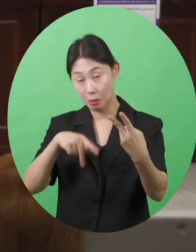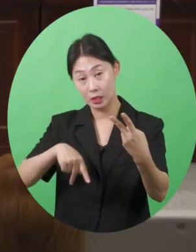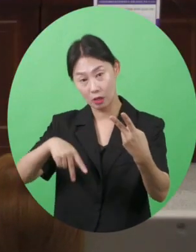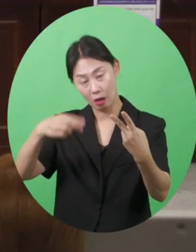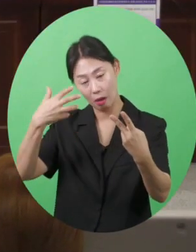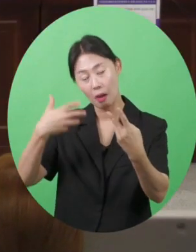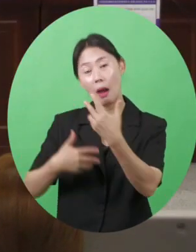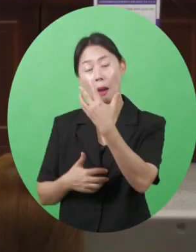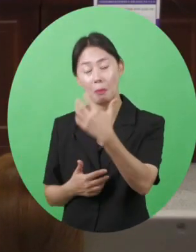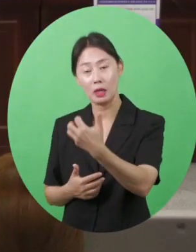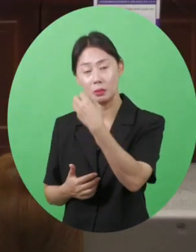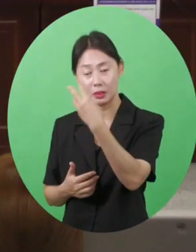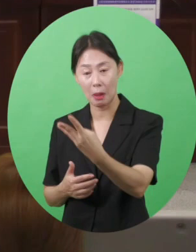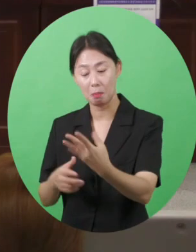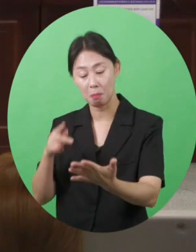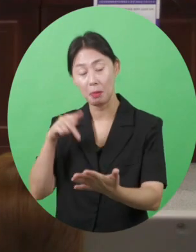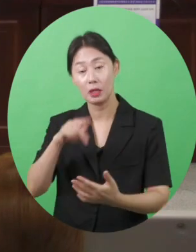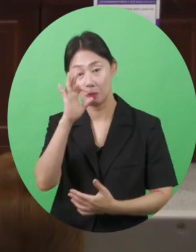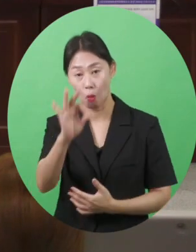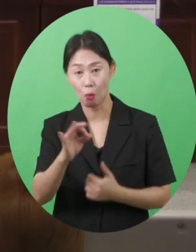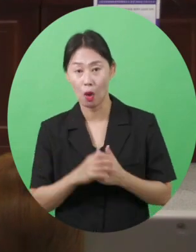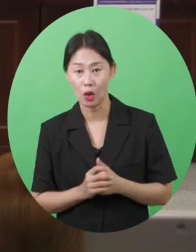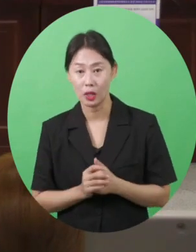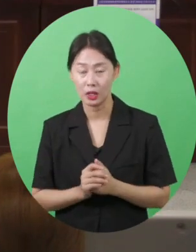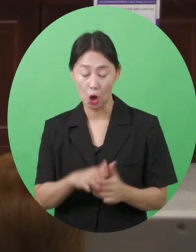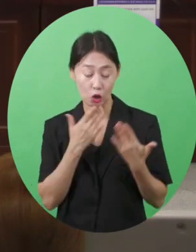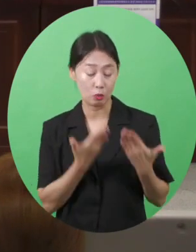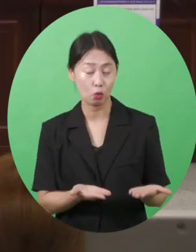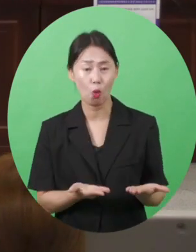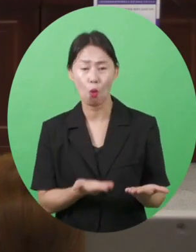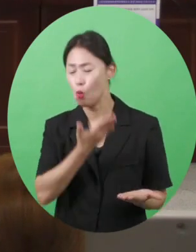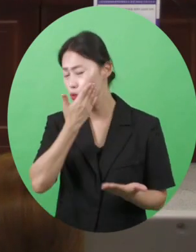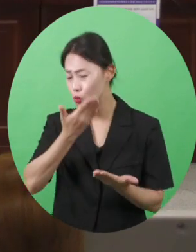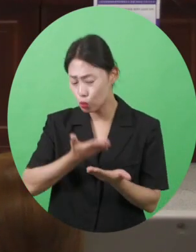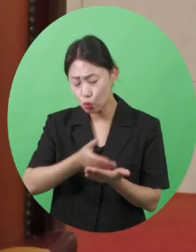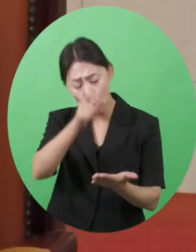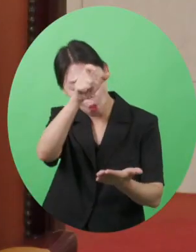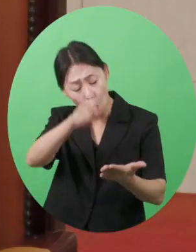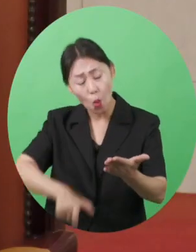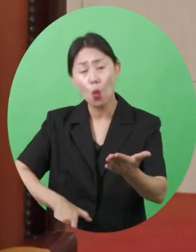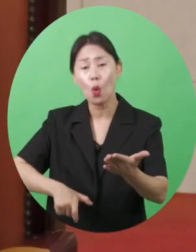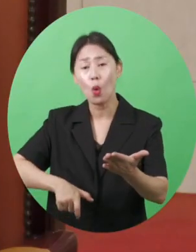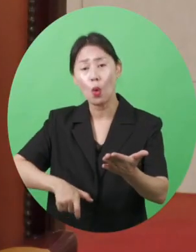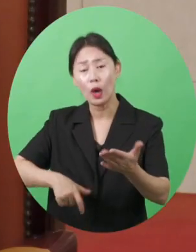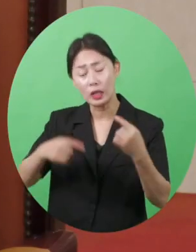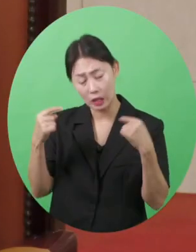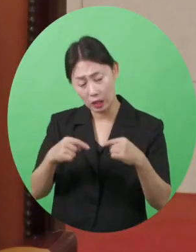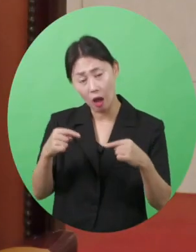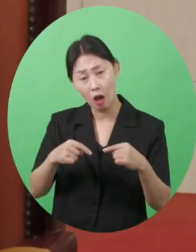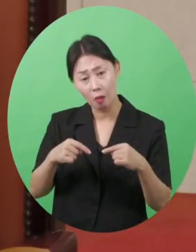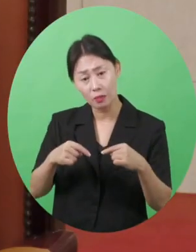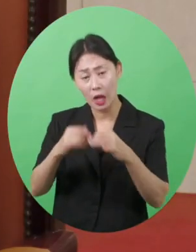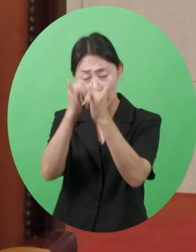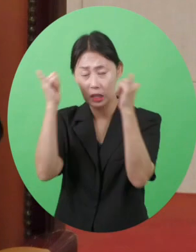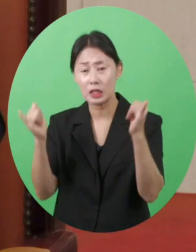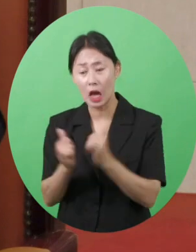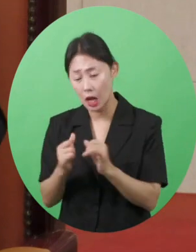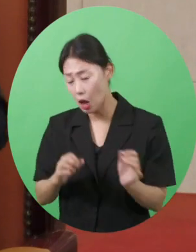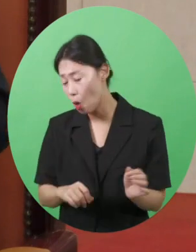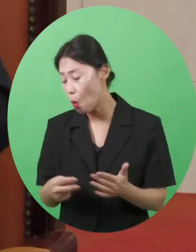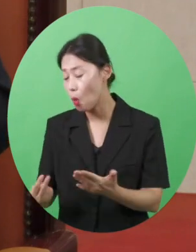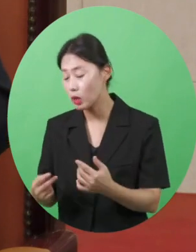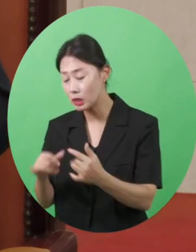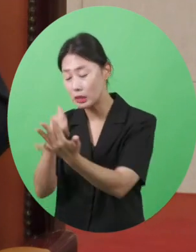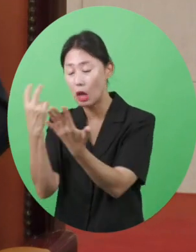83페이지에 보면 저희 이용 대상들 그리고 쉼터의 주요 기능이 나와 있습니다. 임시보호, 상담 지원, 또 사회복귀 지원, 새로운